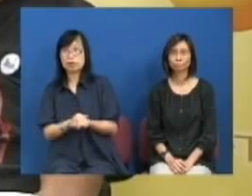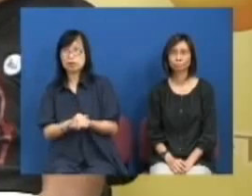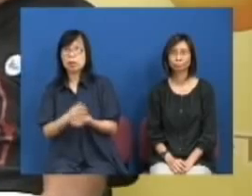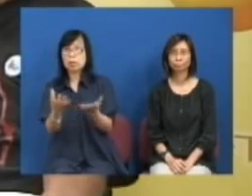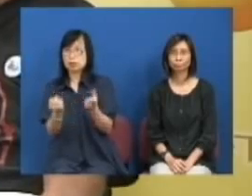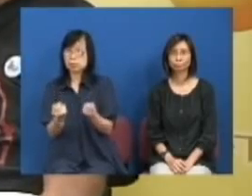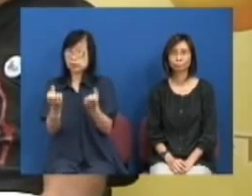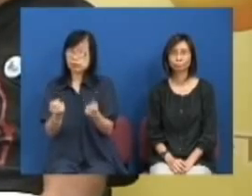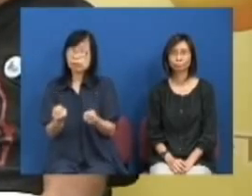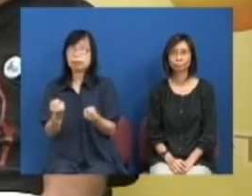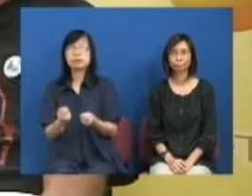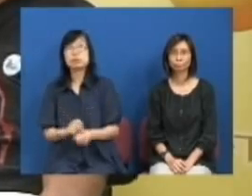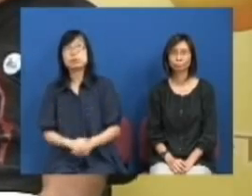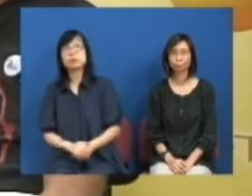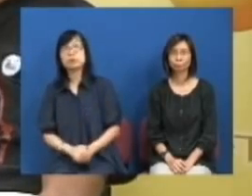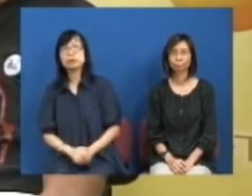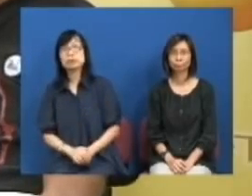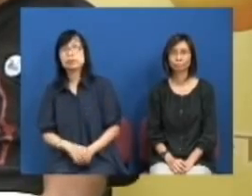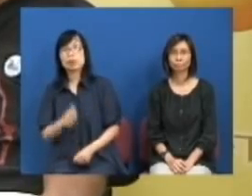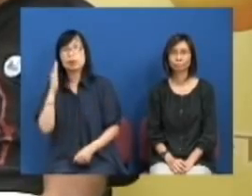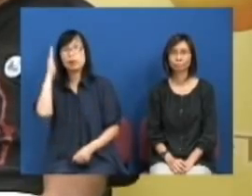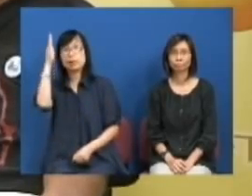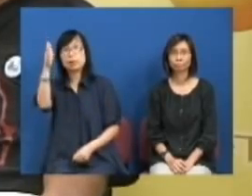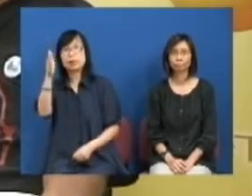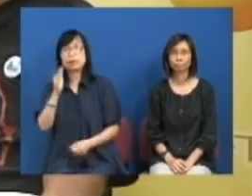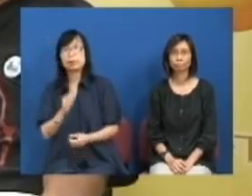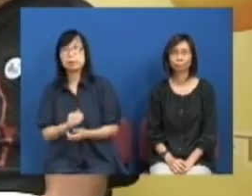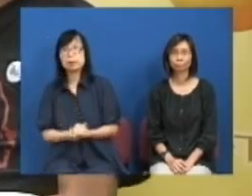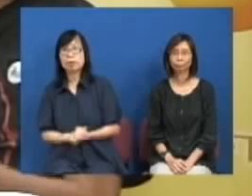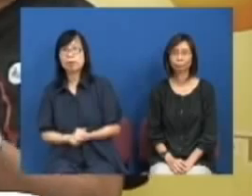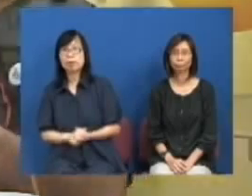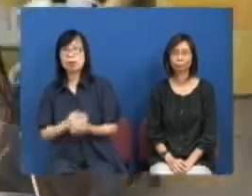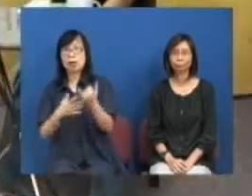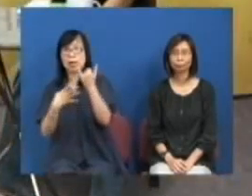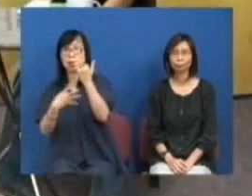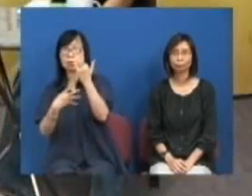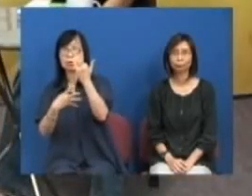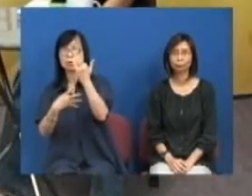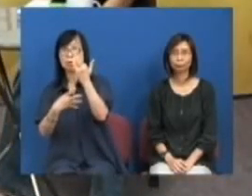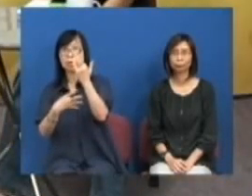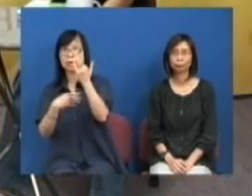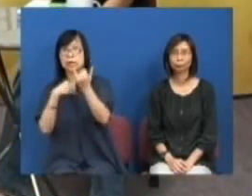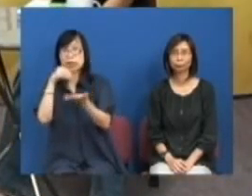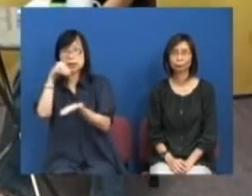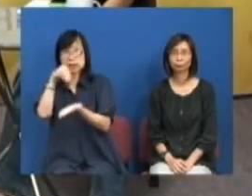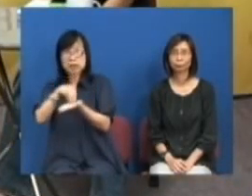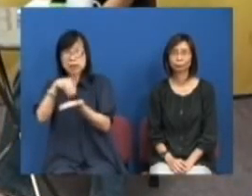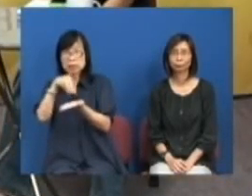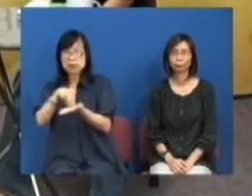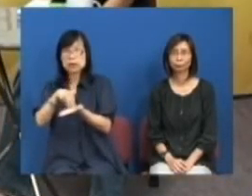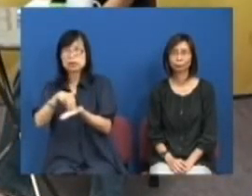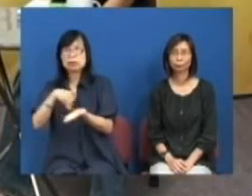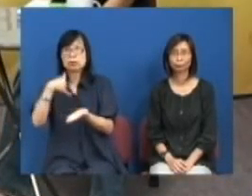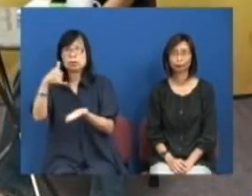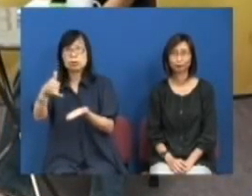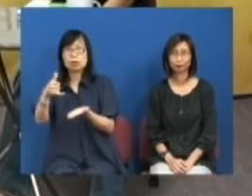接受的了，是不是？我覺得我希望真的大家在六四那晚一定要去維園那裡，